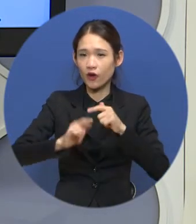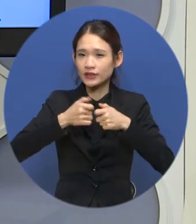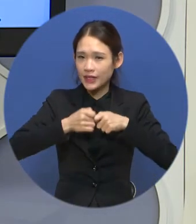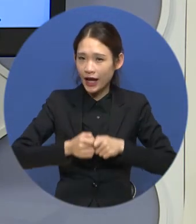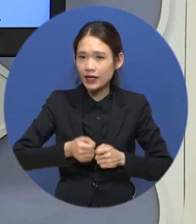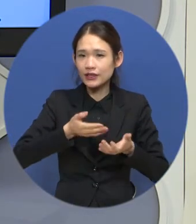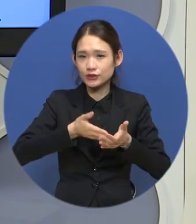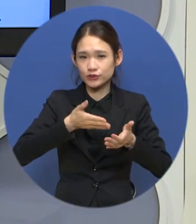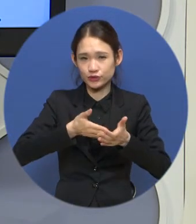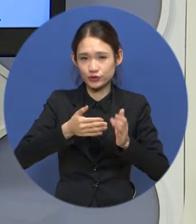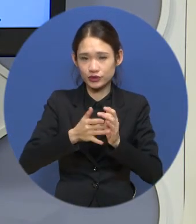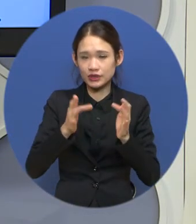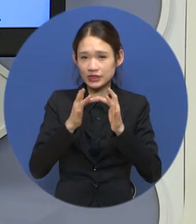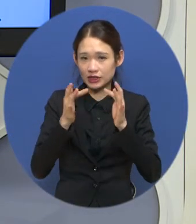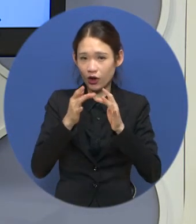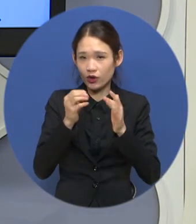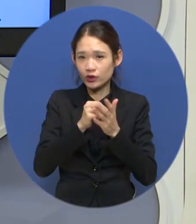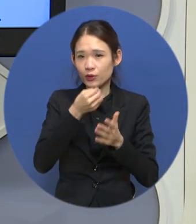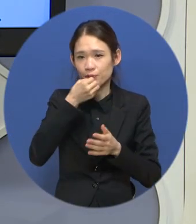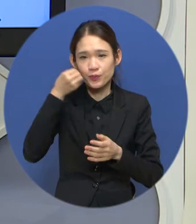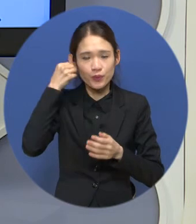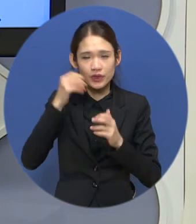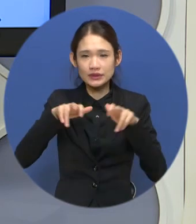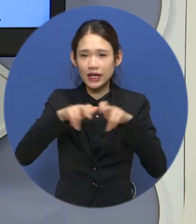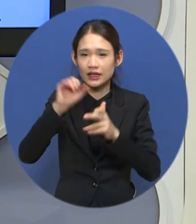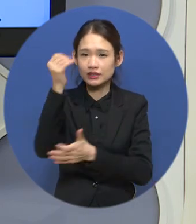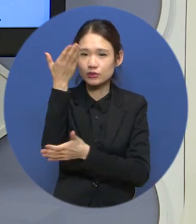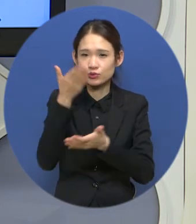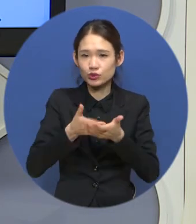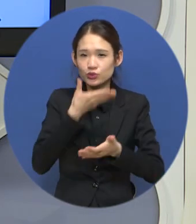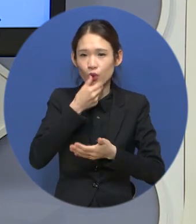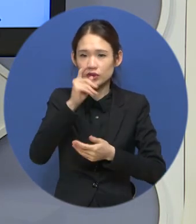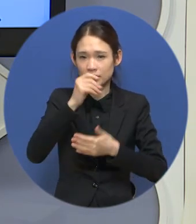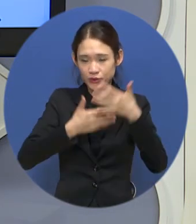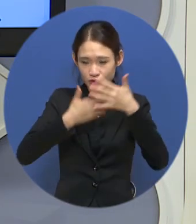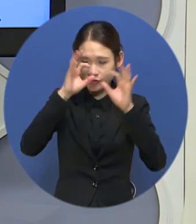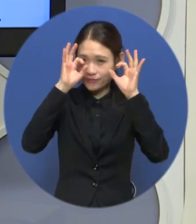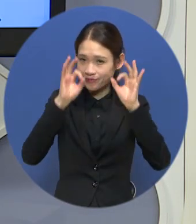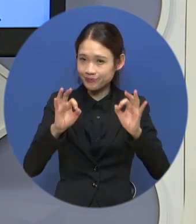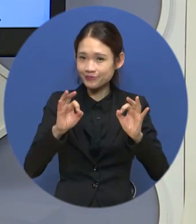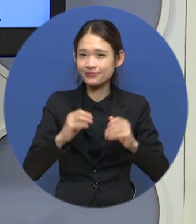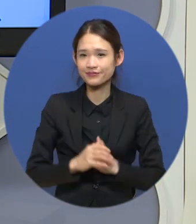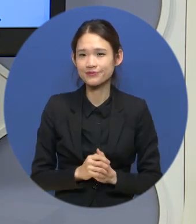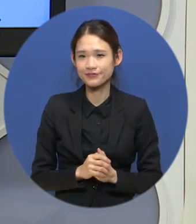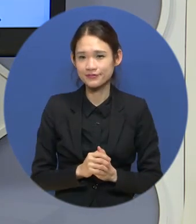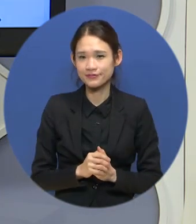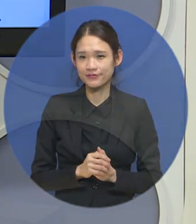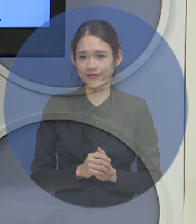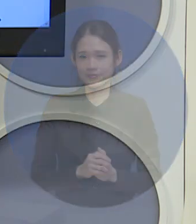사항은 웰 페어 뉴스 홈페이지와 장애인 신문 복지 탭의 뉴스를 통해 확인할 수 있습니다